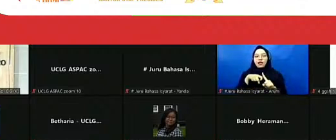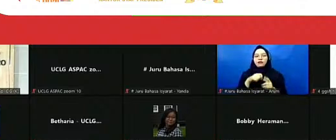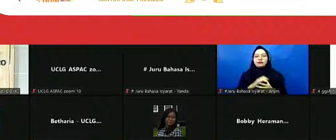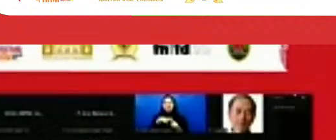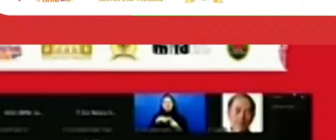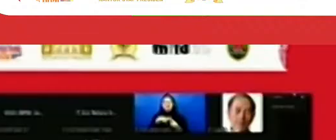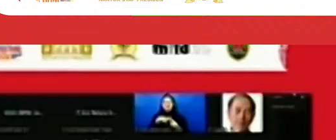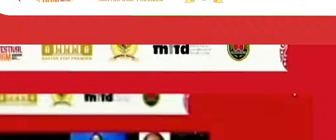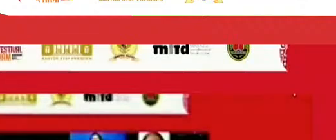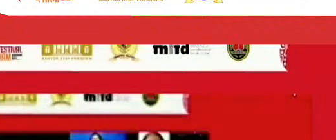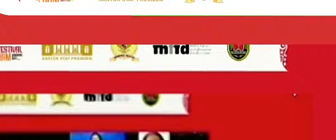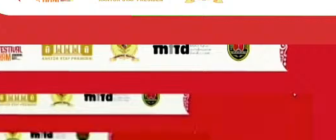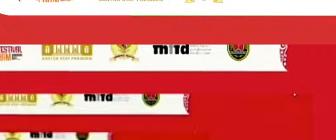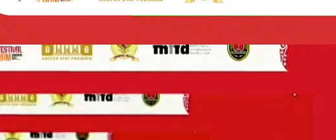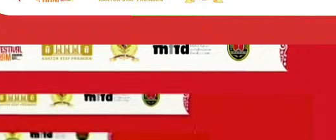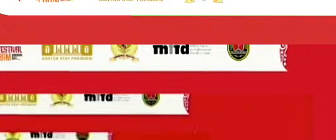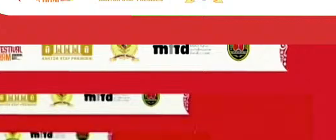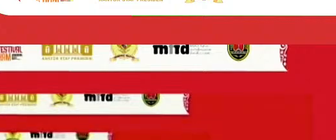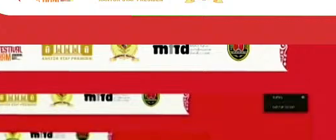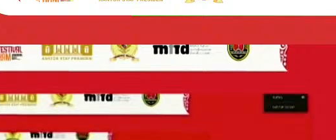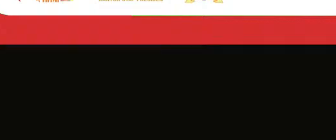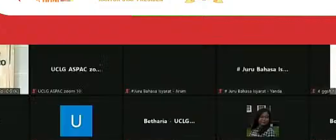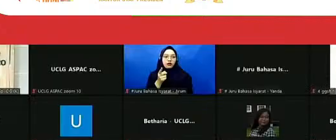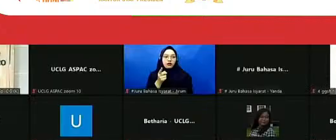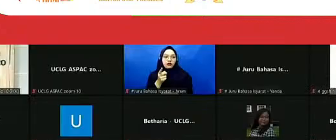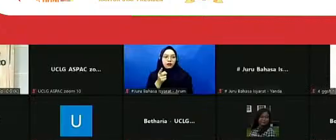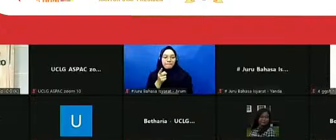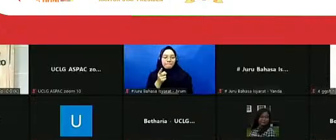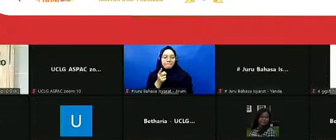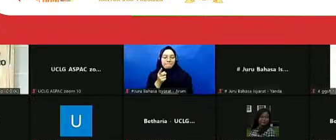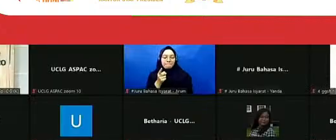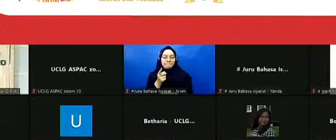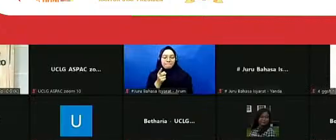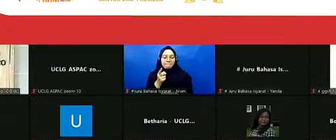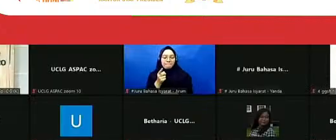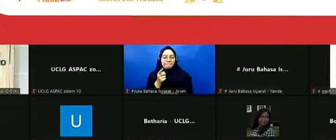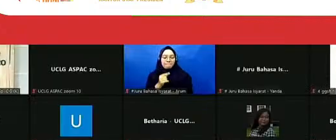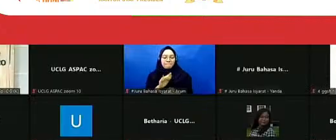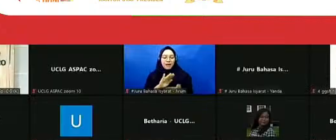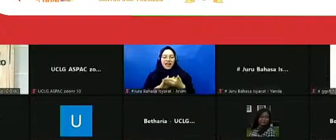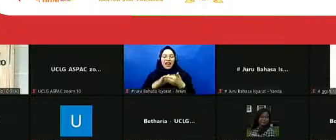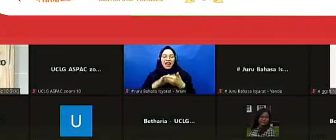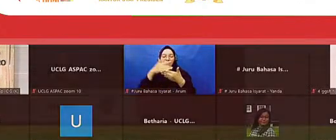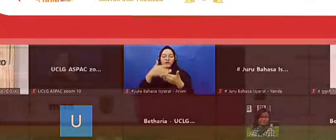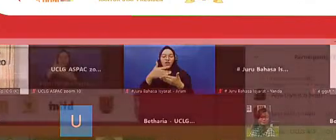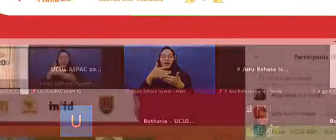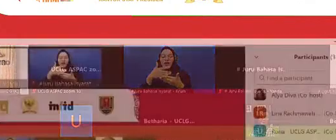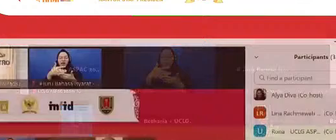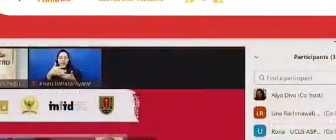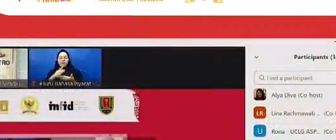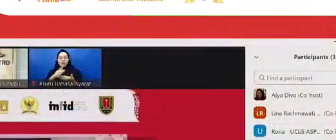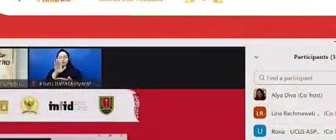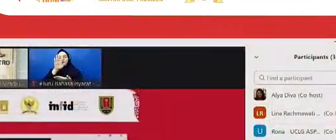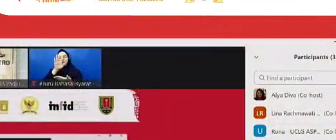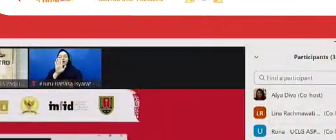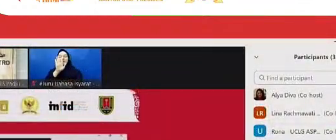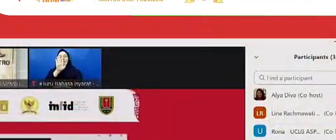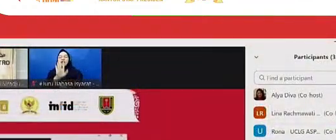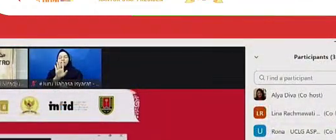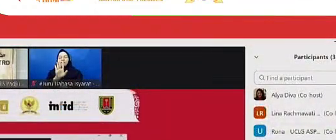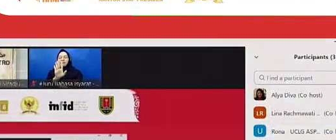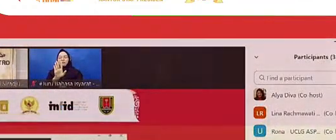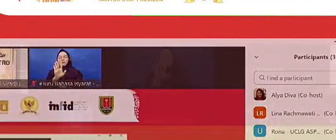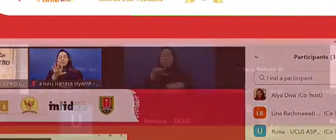Jadi kalau Bapak Ibu ada berada di depan laptop atau gadget lainnya, silakan